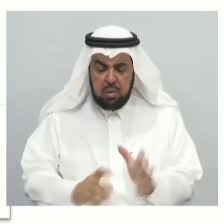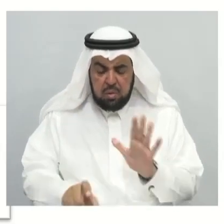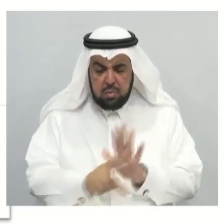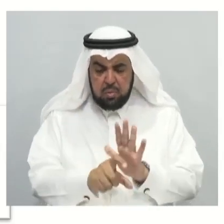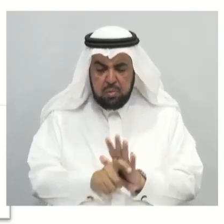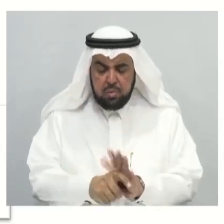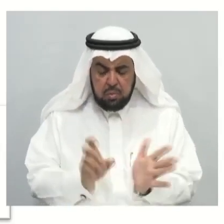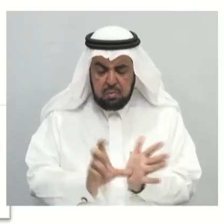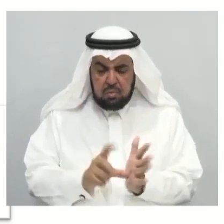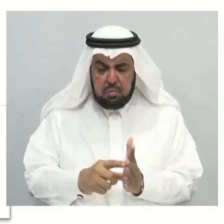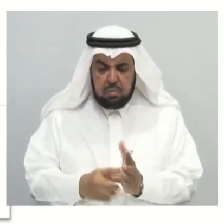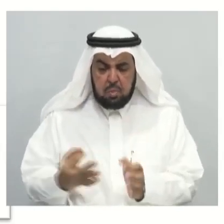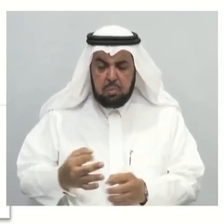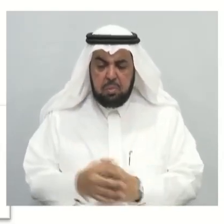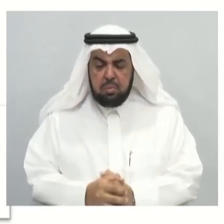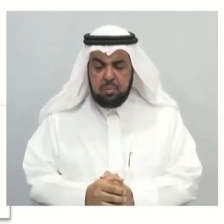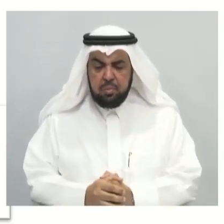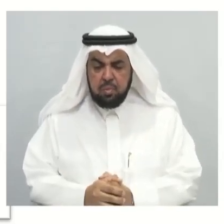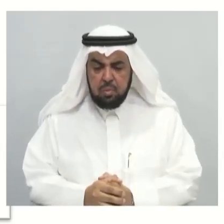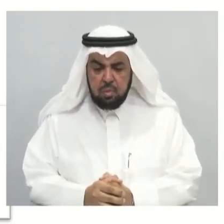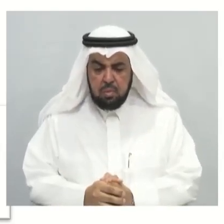هذه المنظمات الهامه